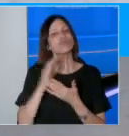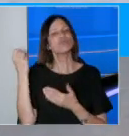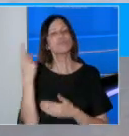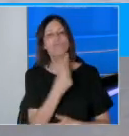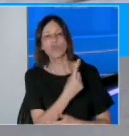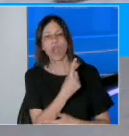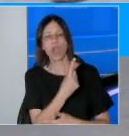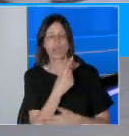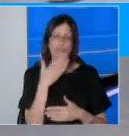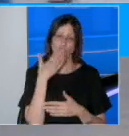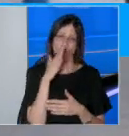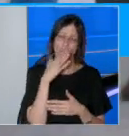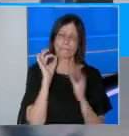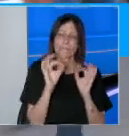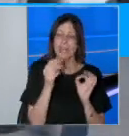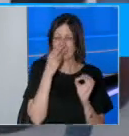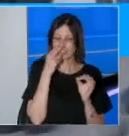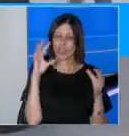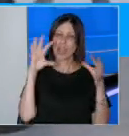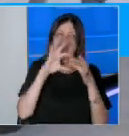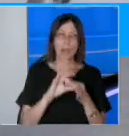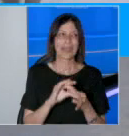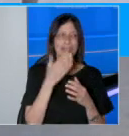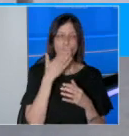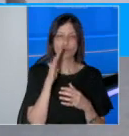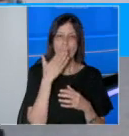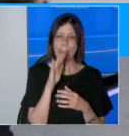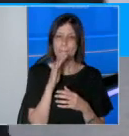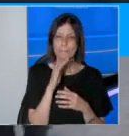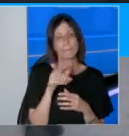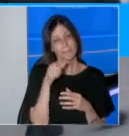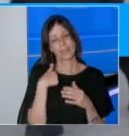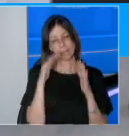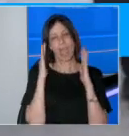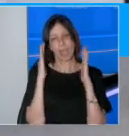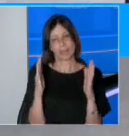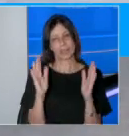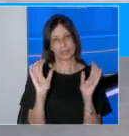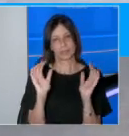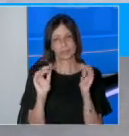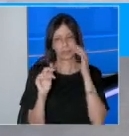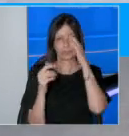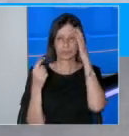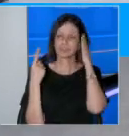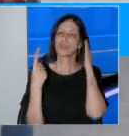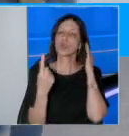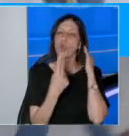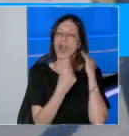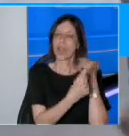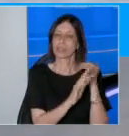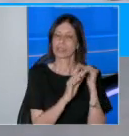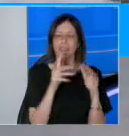ירושלים, באמת לנסות לחבר את ירושלים, וככה אני מאמין שזה, לכל